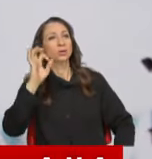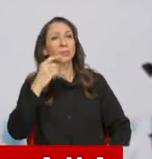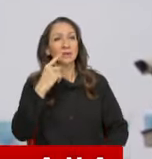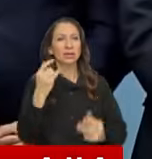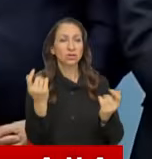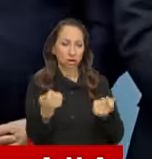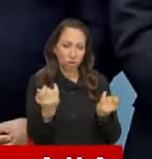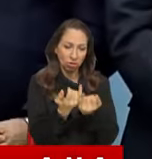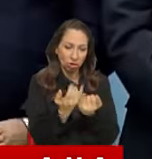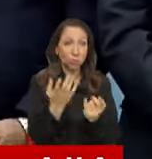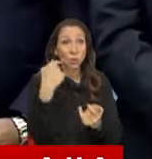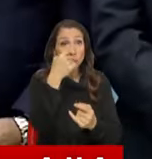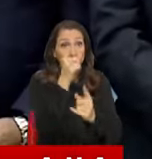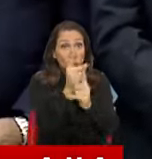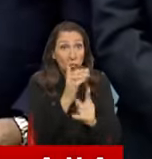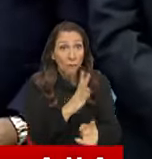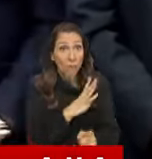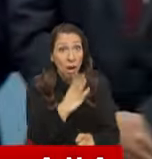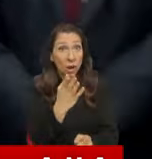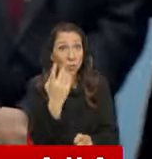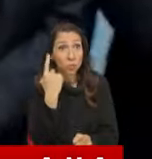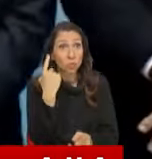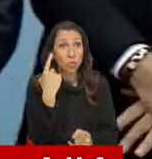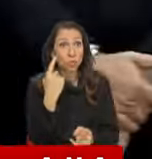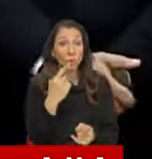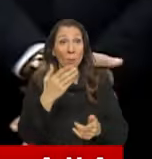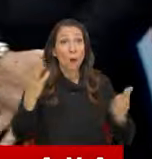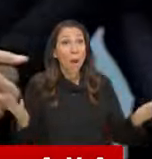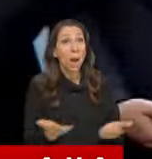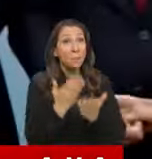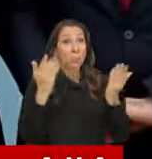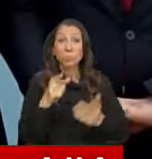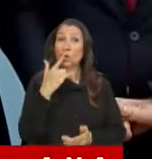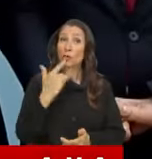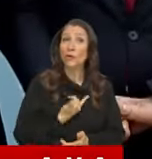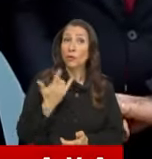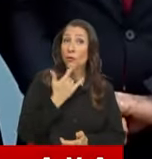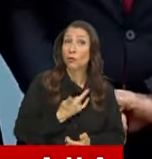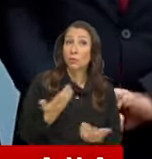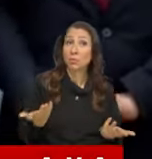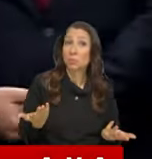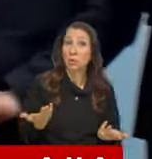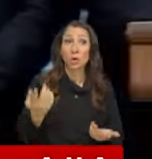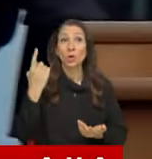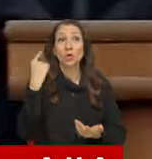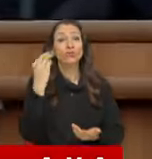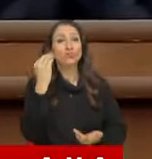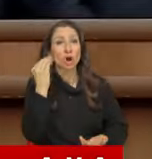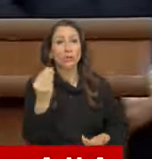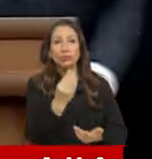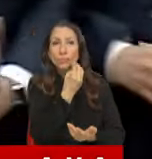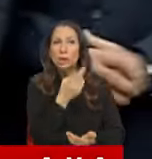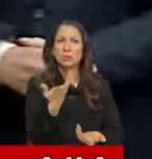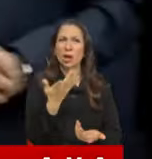yos yü yüze bakıyoruz Dün met ettiklerinize bugün nasıl küfrediyoruz Dün öptüğünü